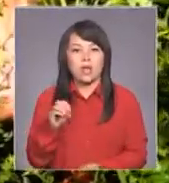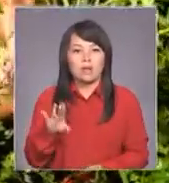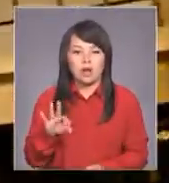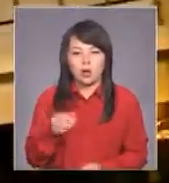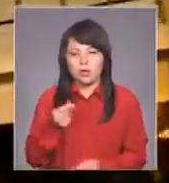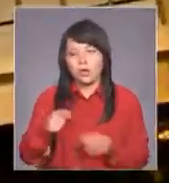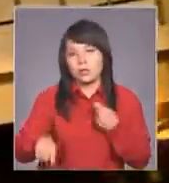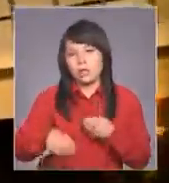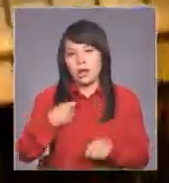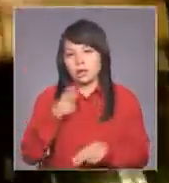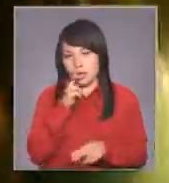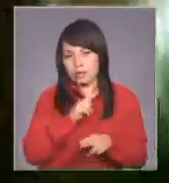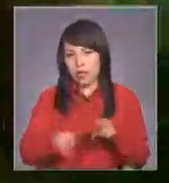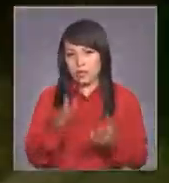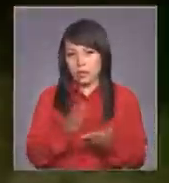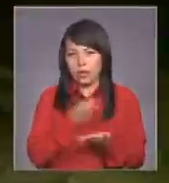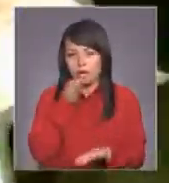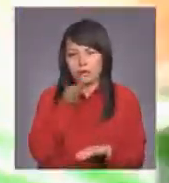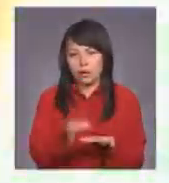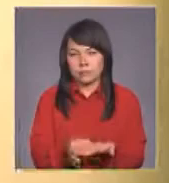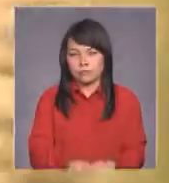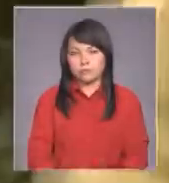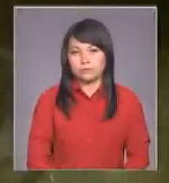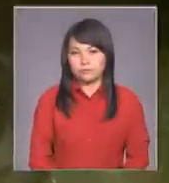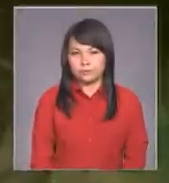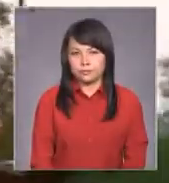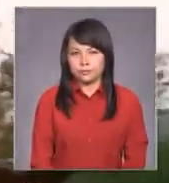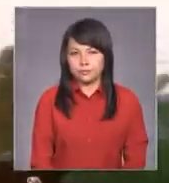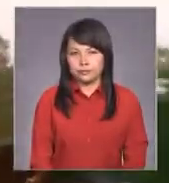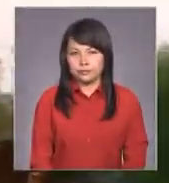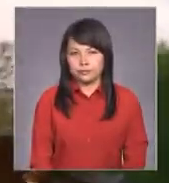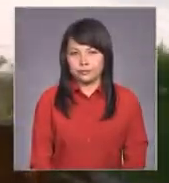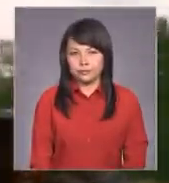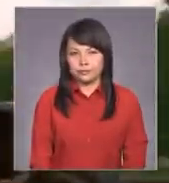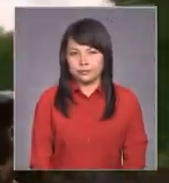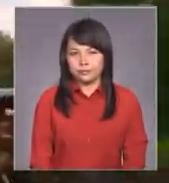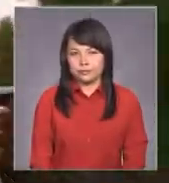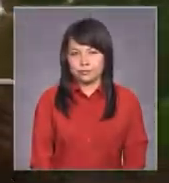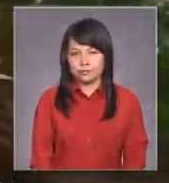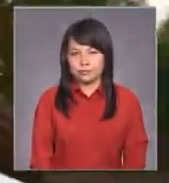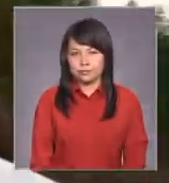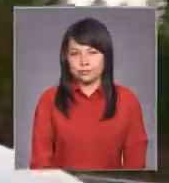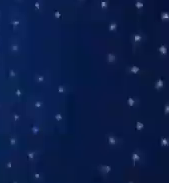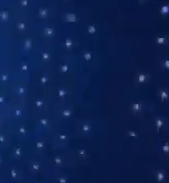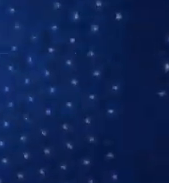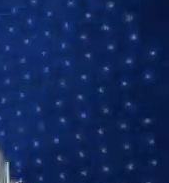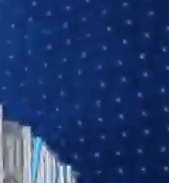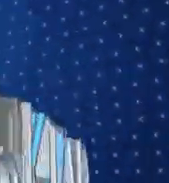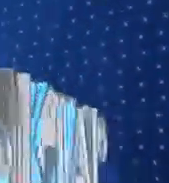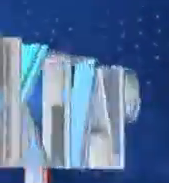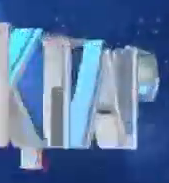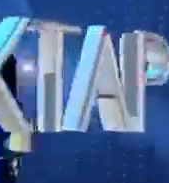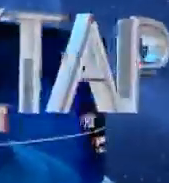келтіруде. Әсел Ауданбаева, Шолпан Найманбаева, Елена Минкевич, Франция, Германия.